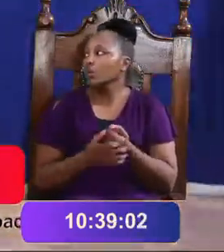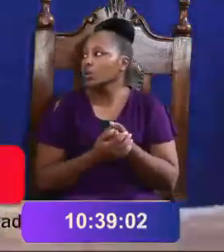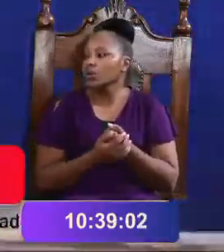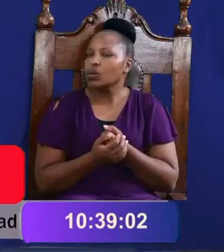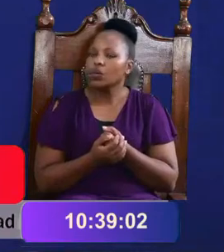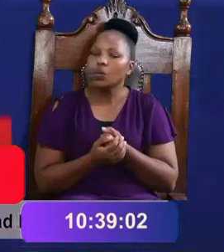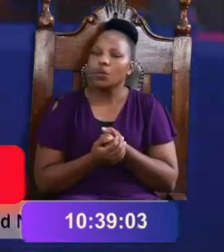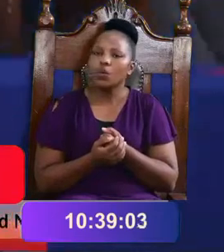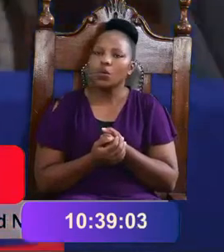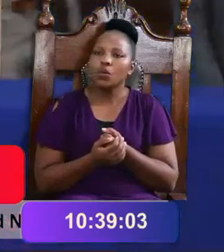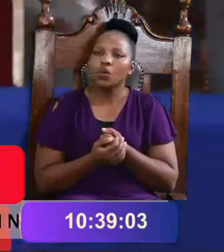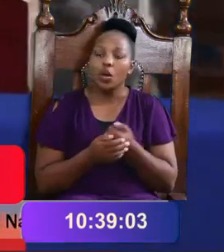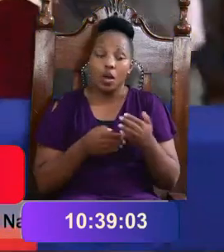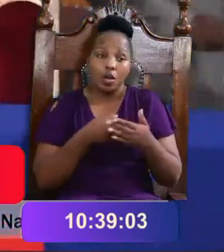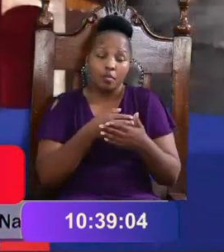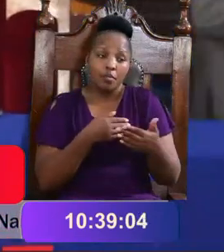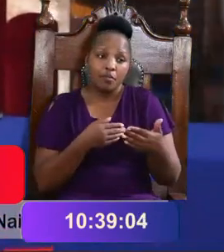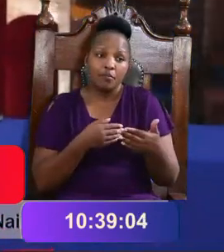Yeah,